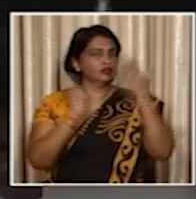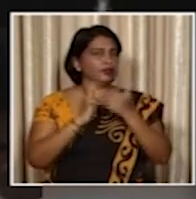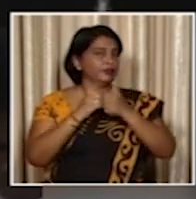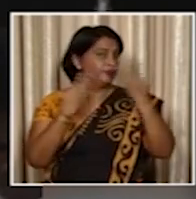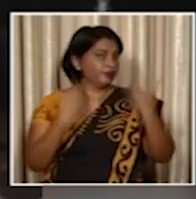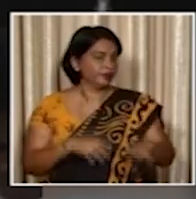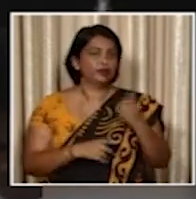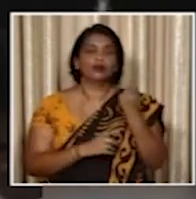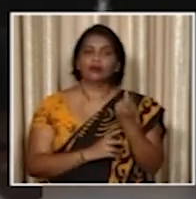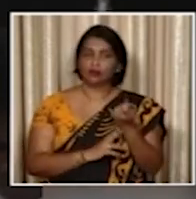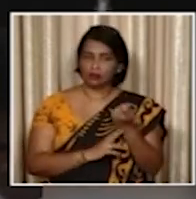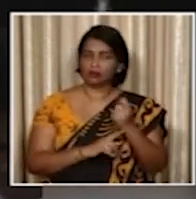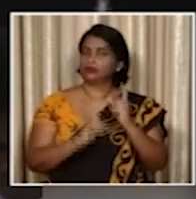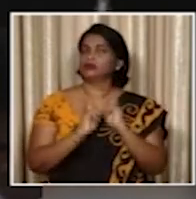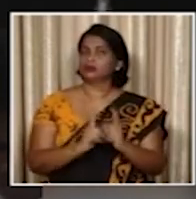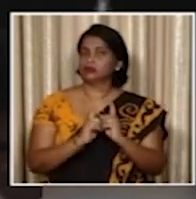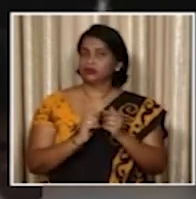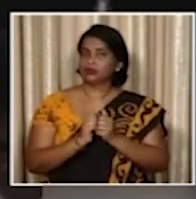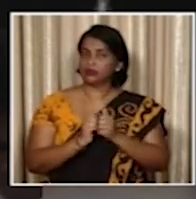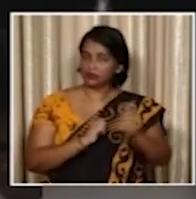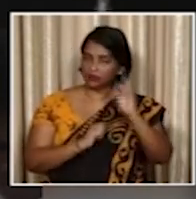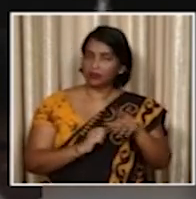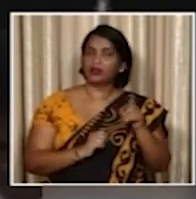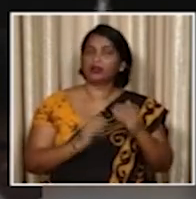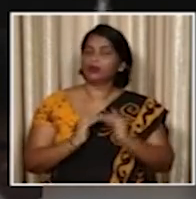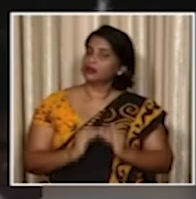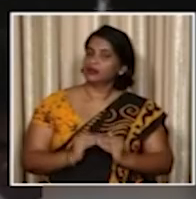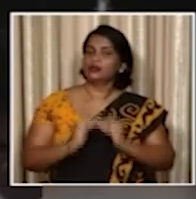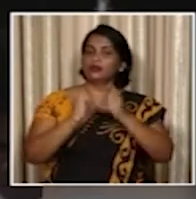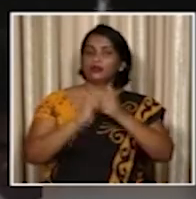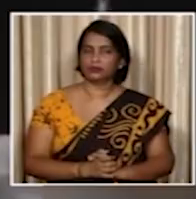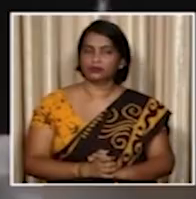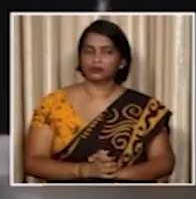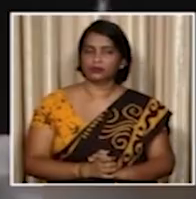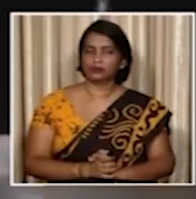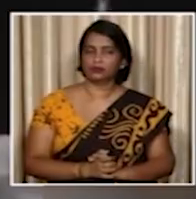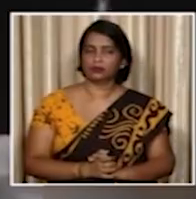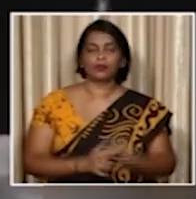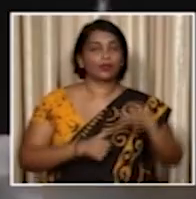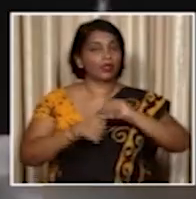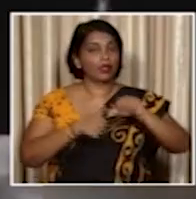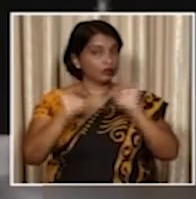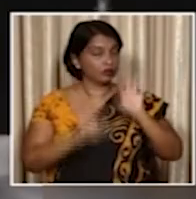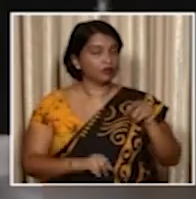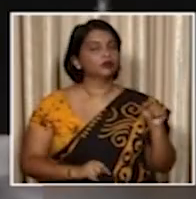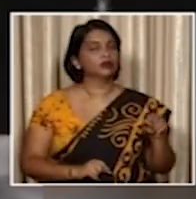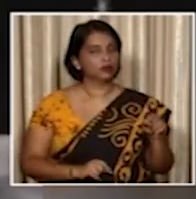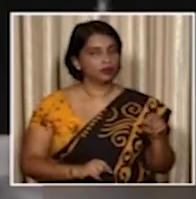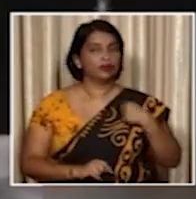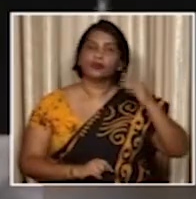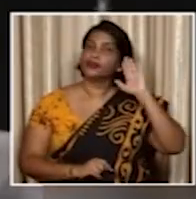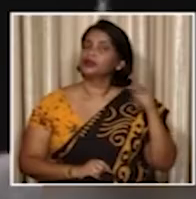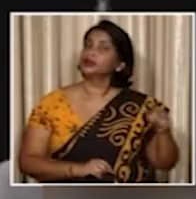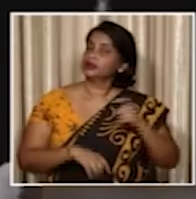කරන්නත් ආර්ථිකය ස්ථාවරත්වය වෙත අරගෙන ගිහිල්ලා වර්ධනයක් වෙත අරගෙන යන්නත් කටයුතු කළා තියෙනවා. ආයතන තෝරා ගැනීමේදී විශේෂයෙන්ම